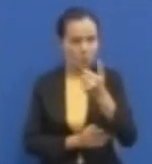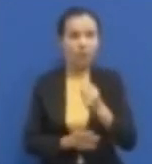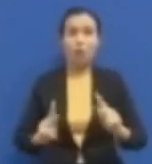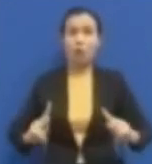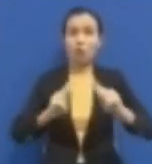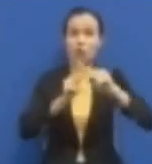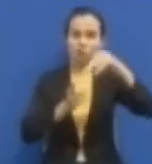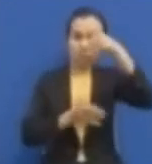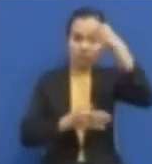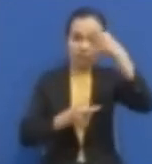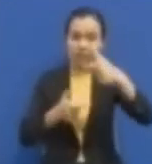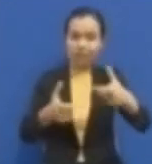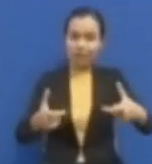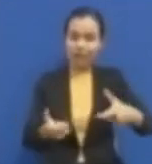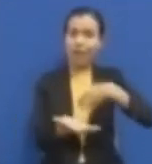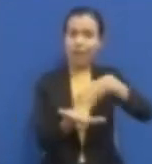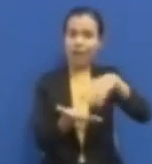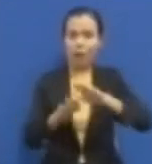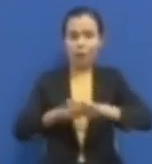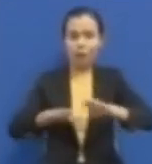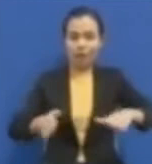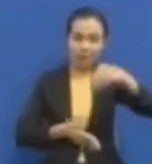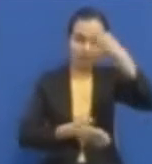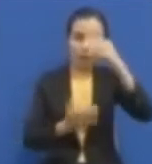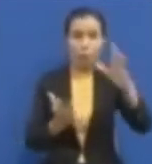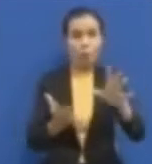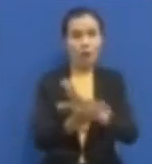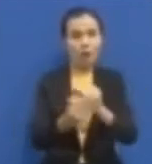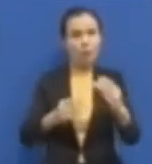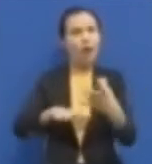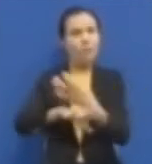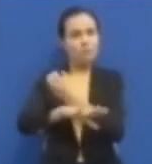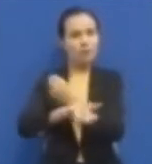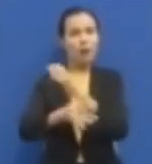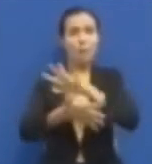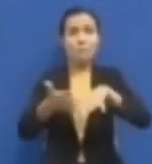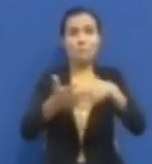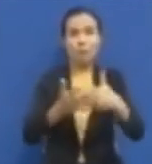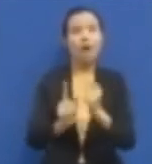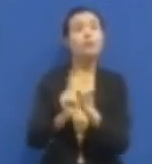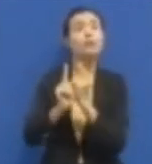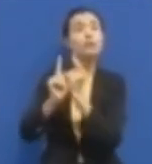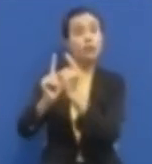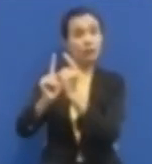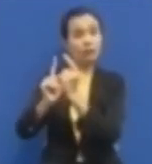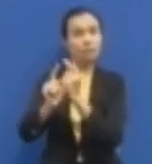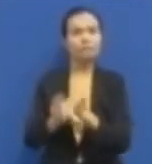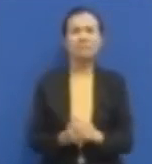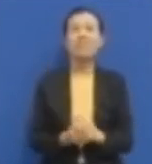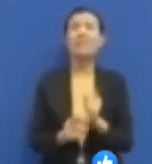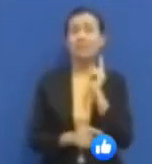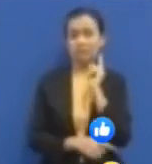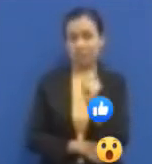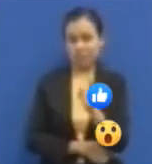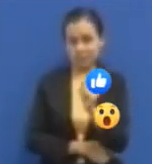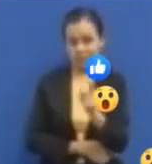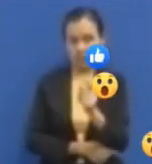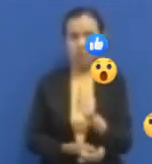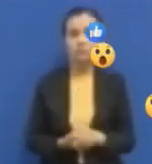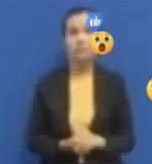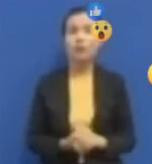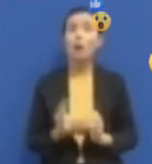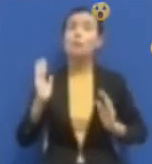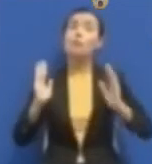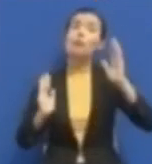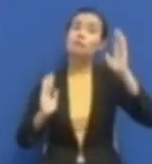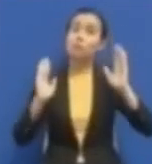การก็จะมารายงานว่านักเรียนของเรามีวัฒนธรรมการเมืองตามแผนปฏิรูปแล้วซึ่งในความเป็นจริงเราพบว่าความเป็นประชาธิป